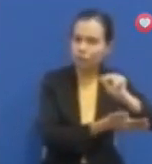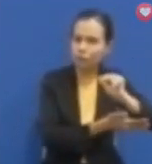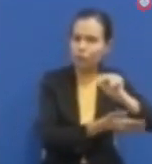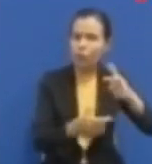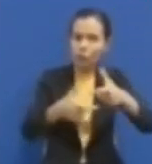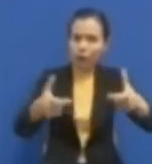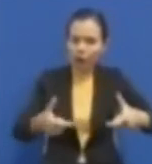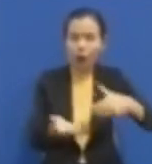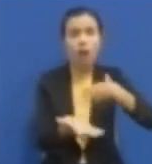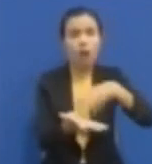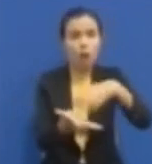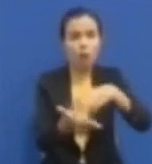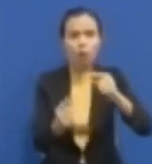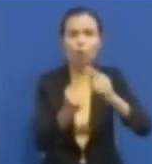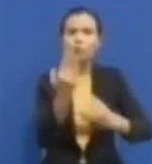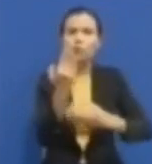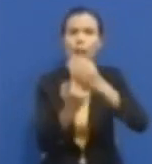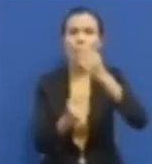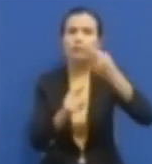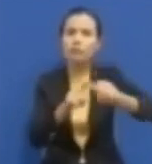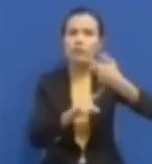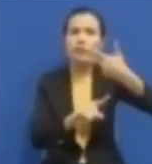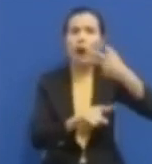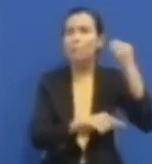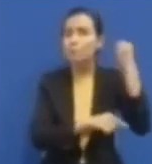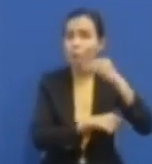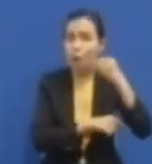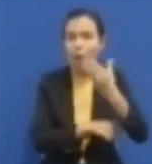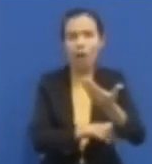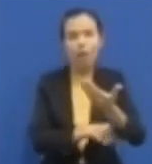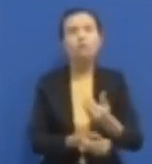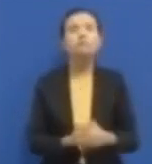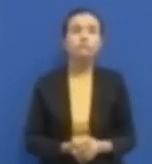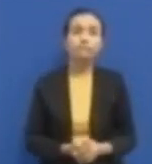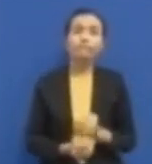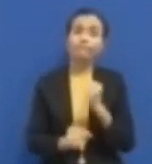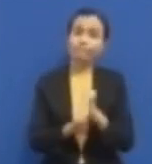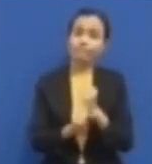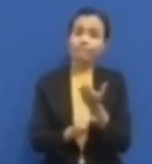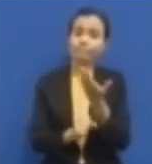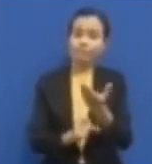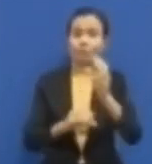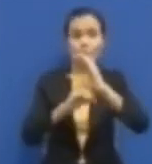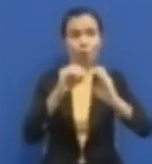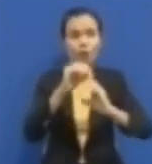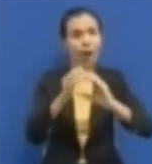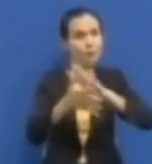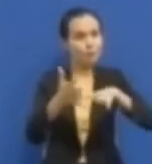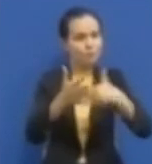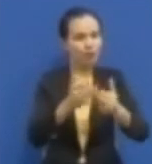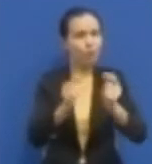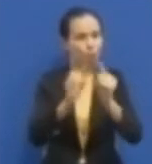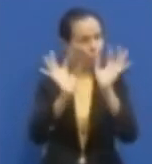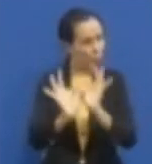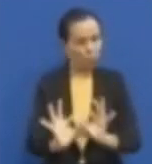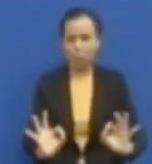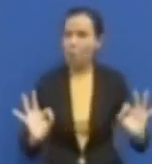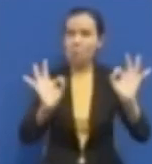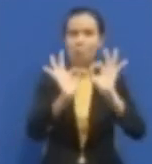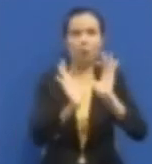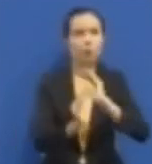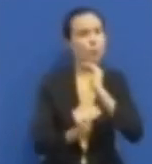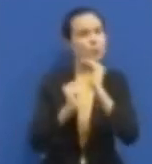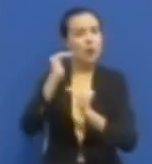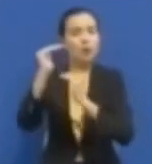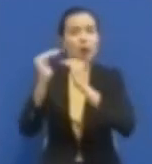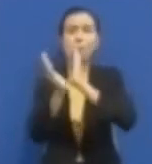ายงานต่อสภาทุกๆ3เดือนเมื่อเป็นเช่นนี้โครงการตามแผนปฏิรูปก็จะมีความสำคัญอย่างยิ่งต่อการเปลี่ยนแปลงของประเท